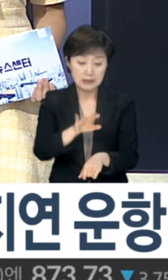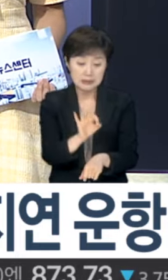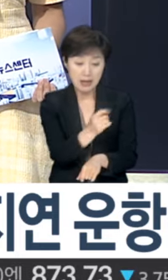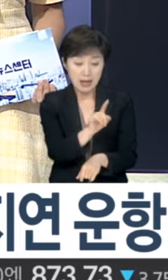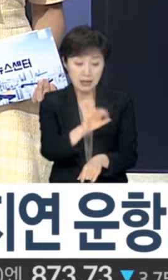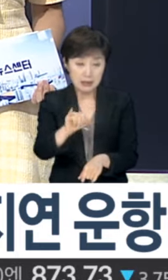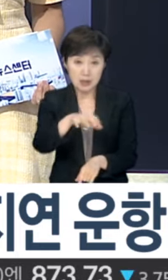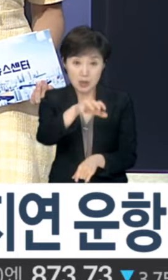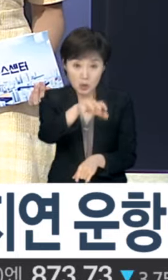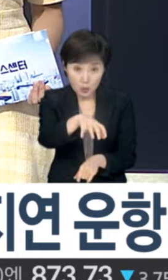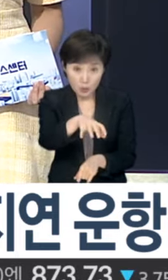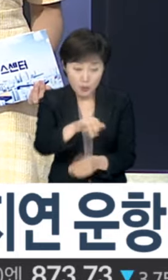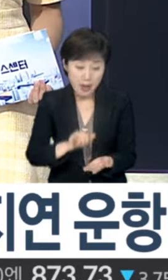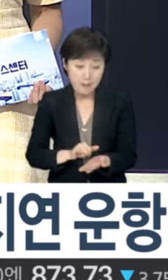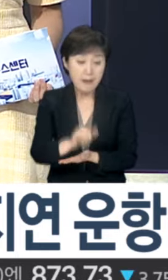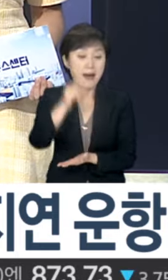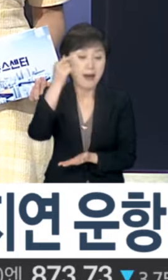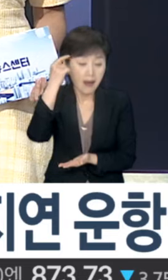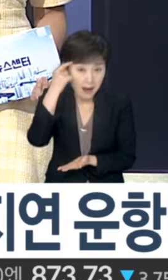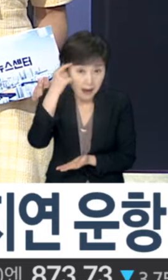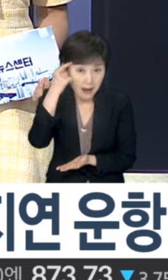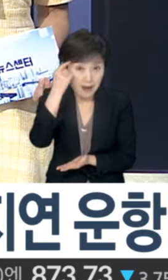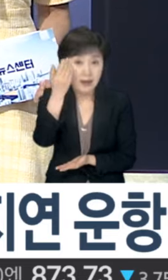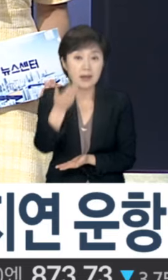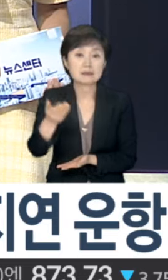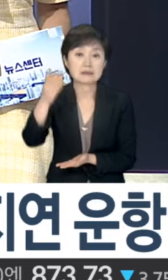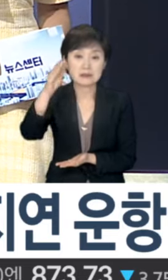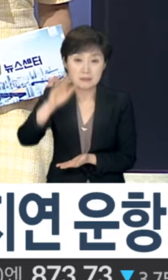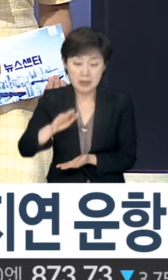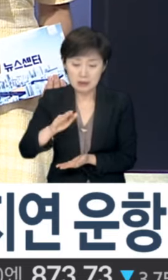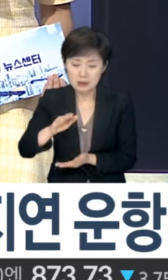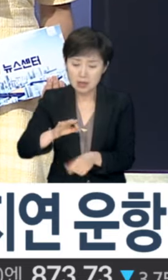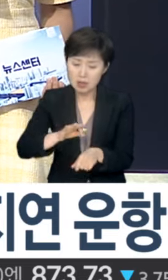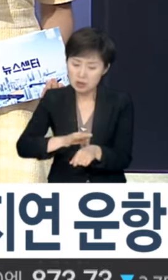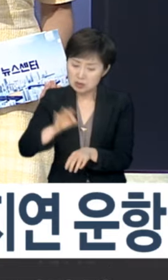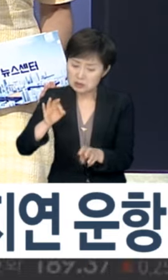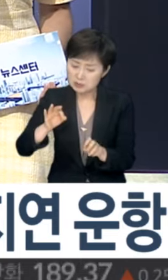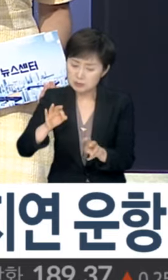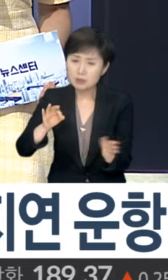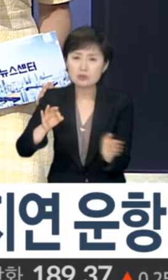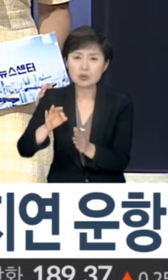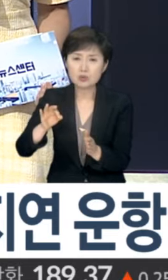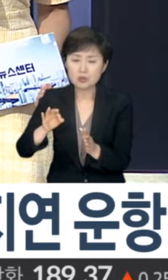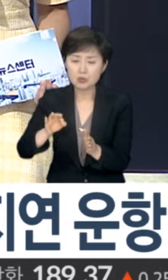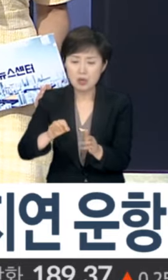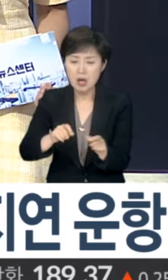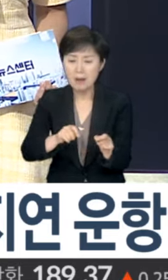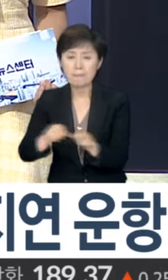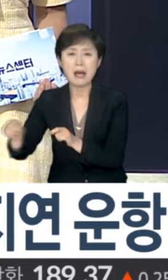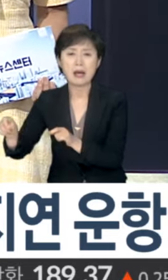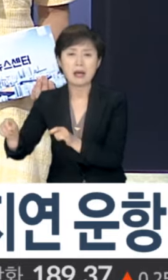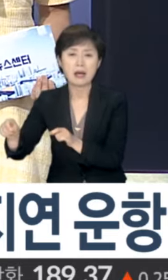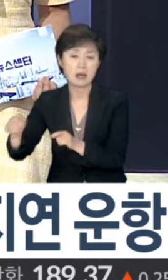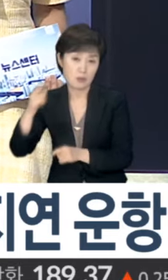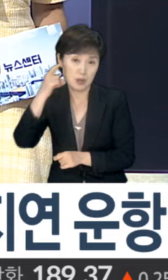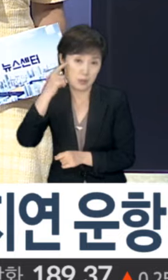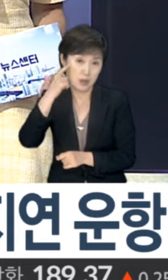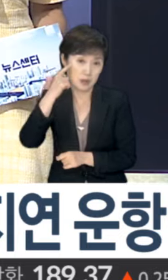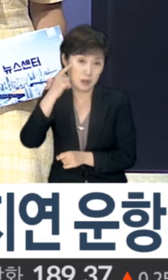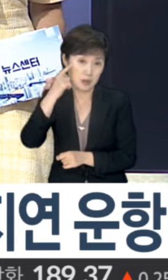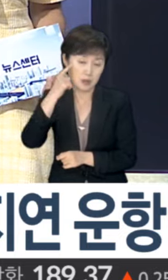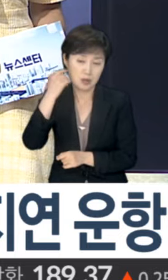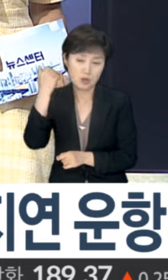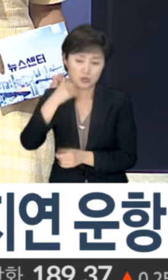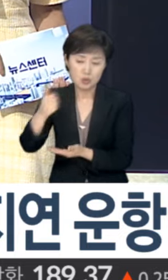공항에서 산둥성 진안으로 이륙할 예정이었지만 오후 10시 33분에서야 출발할 수 있었습니다. 이는